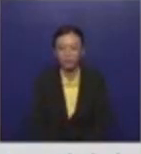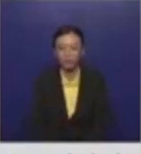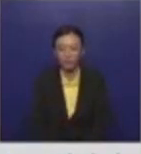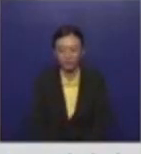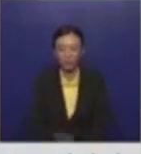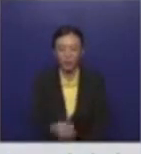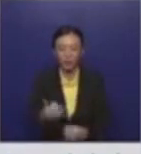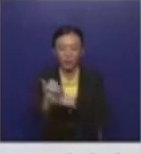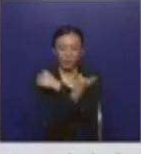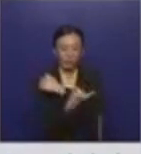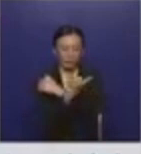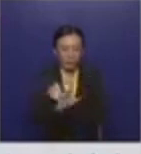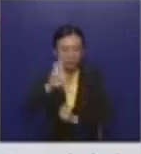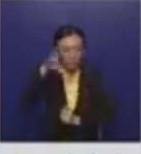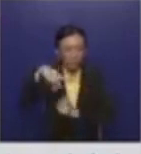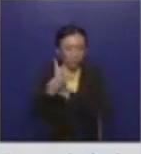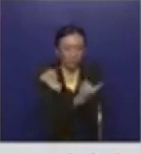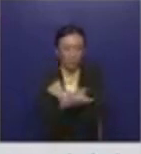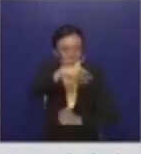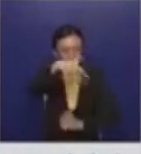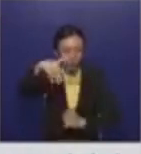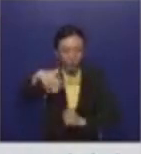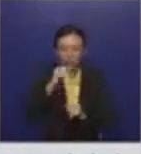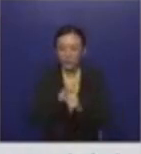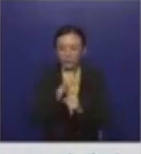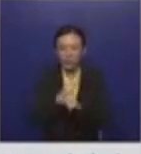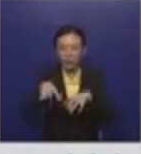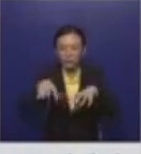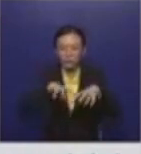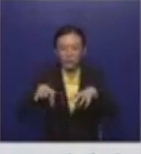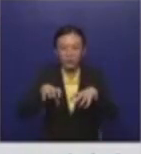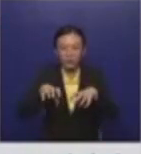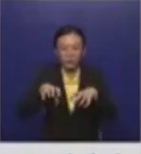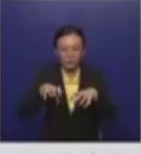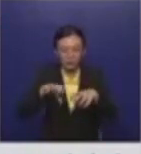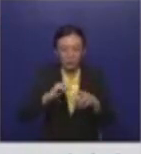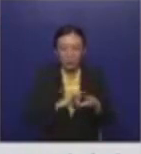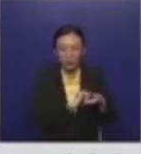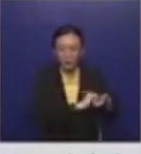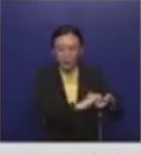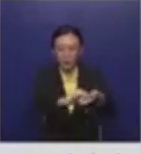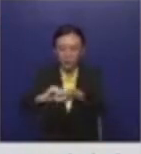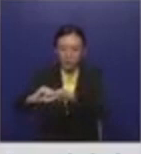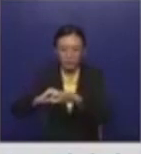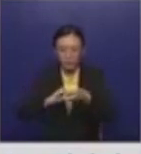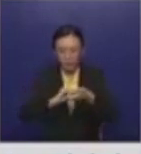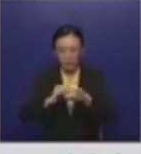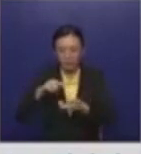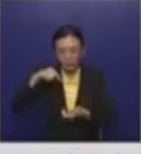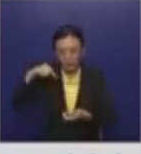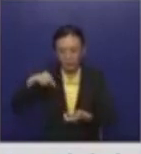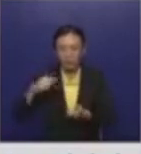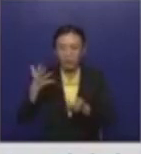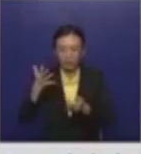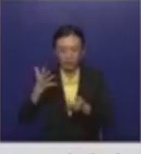กอบการที่เป็นผู้ให้บริการแบบไม่มีเครือข่ายของตัวเองอยู่ในภายในประเทศนั้นๆเยอะครับตร